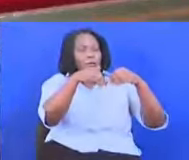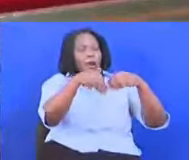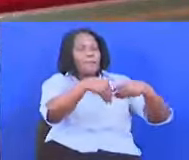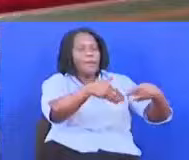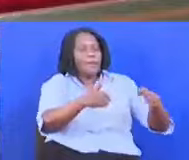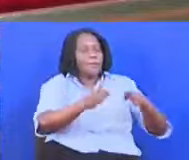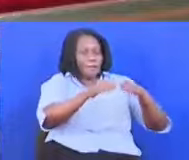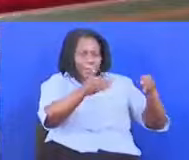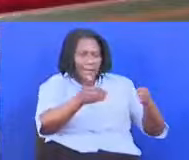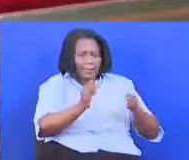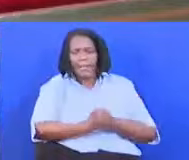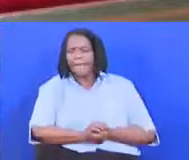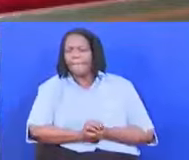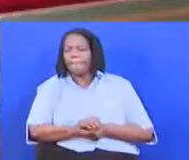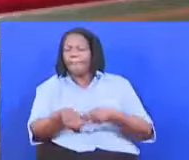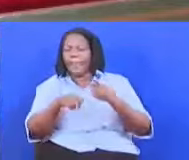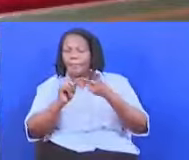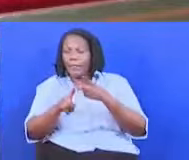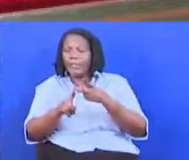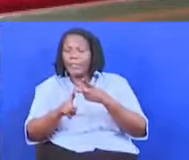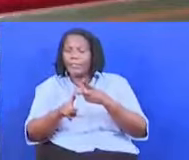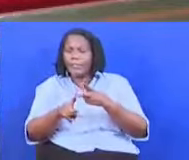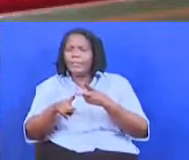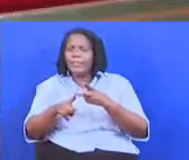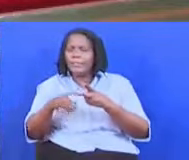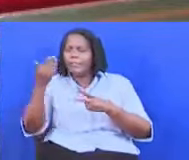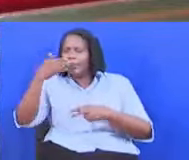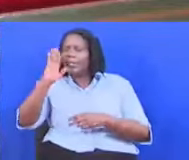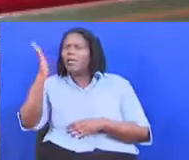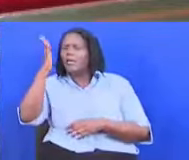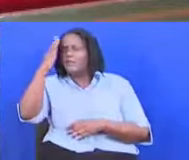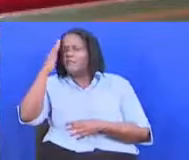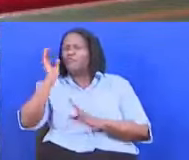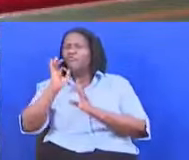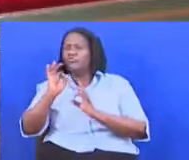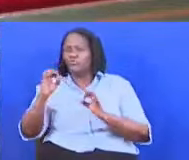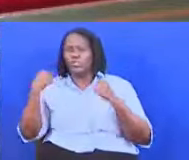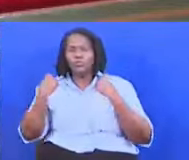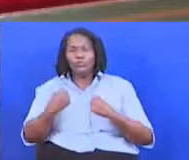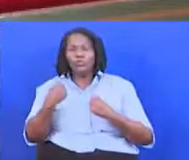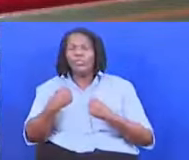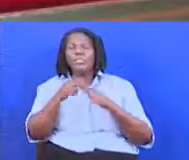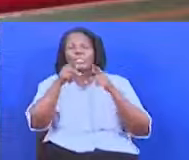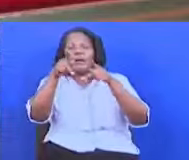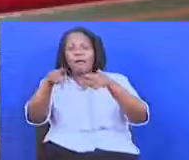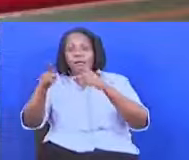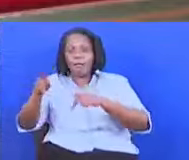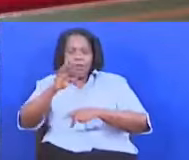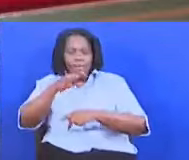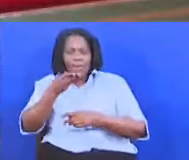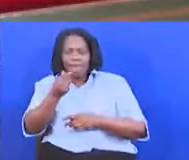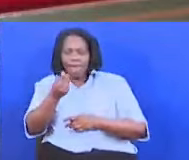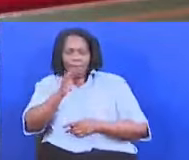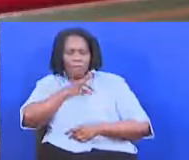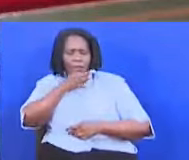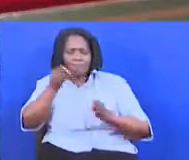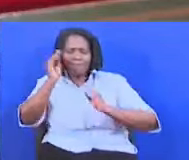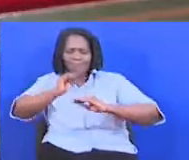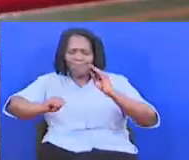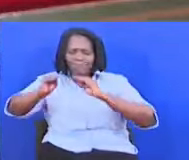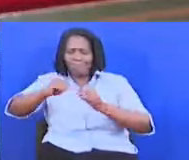kuhusiana na swali lake la pili, serikali inatambua jitihada ambazo zimefanywa na wananchi wa Mbinga